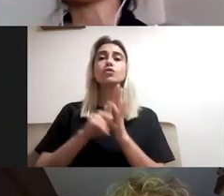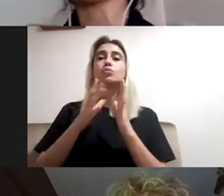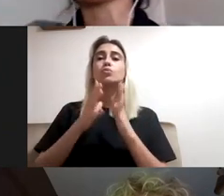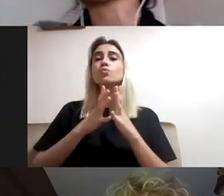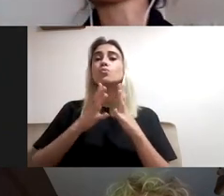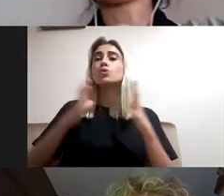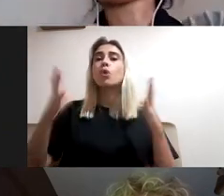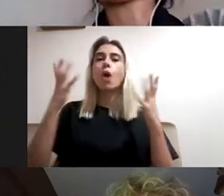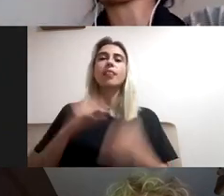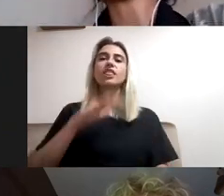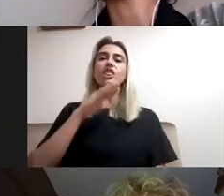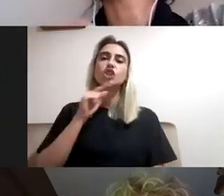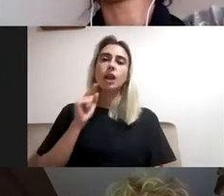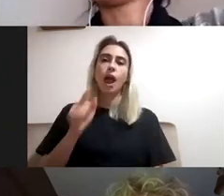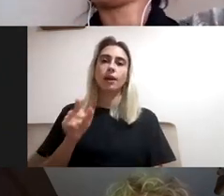olan yaşlılar.